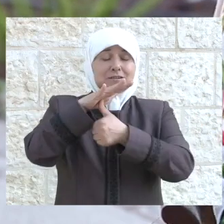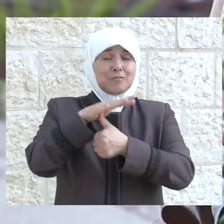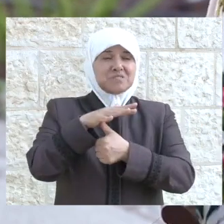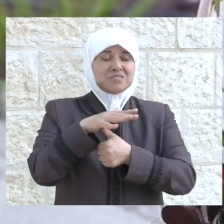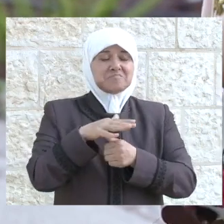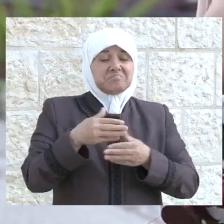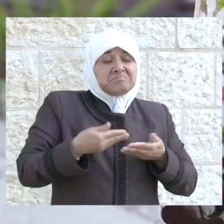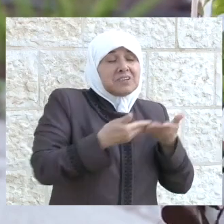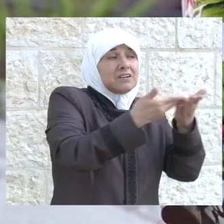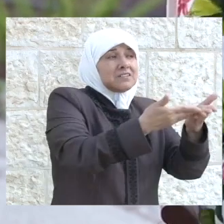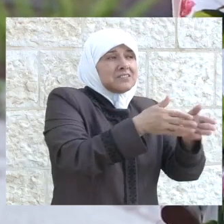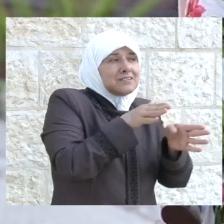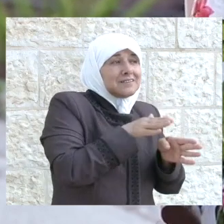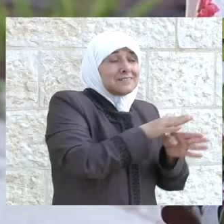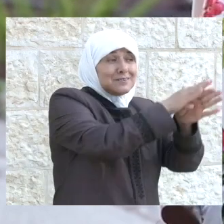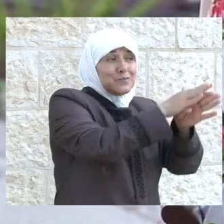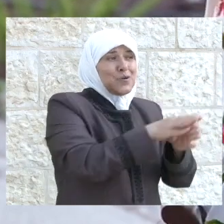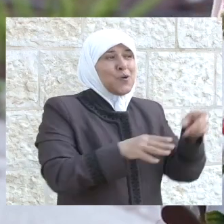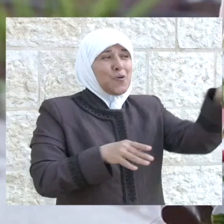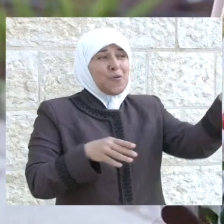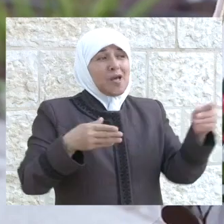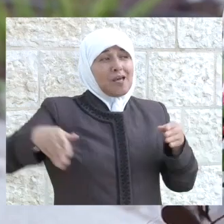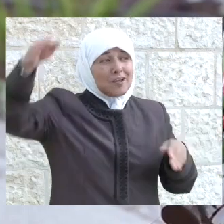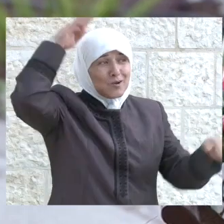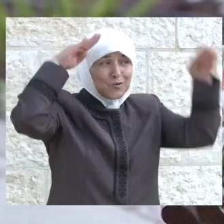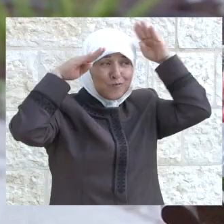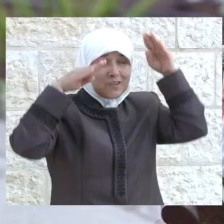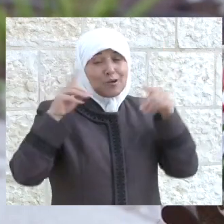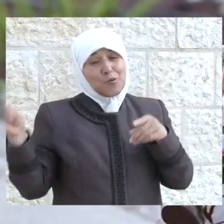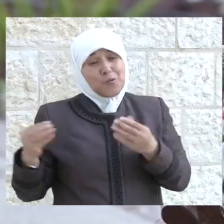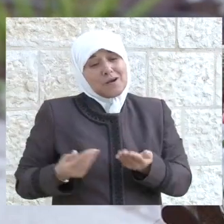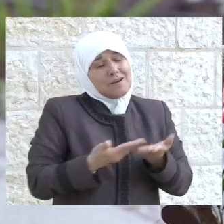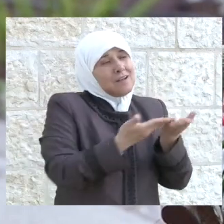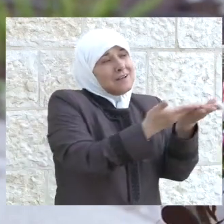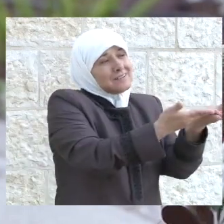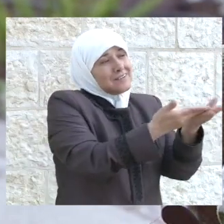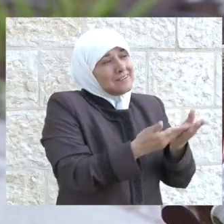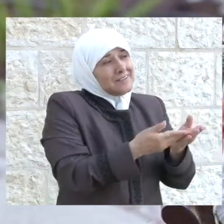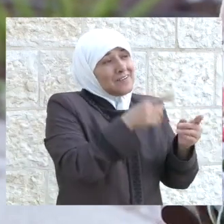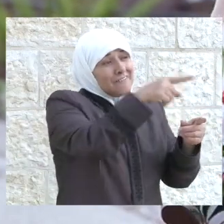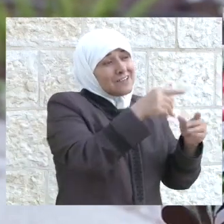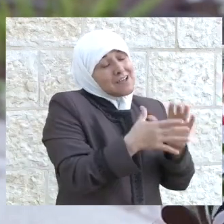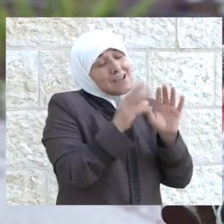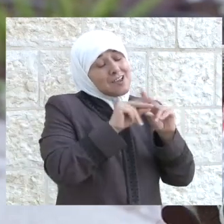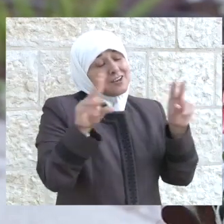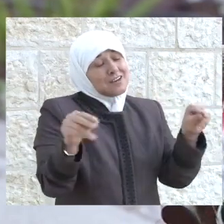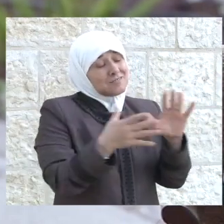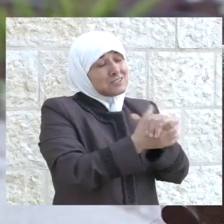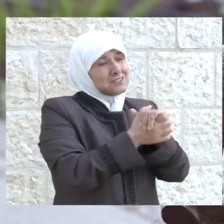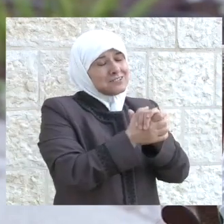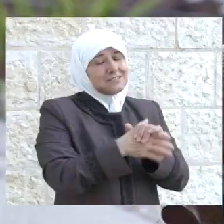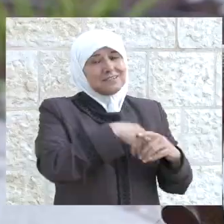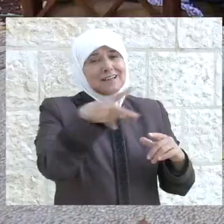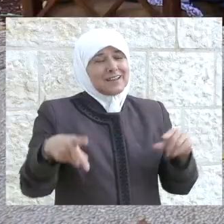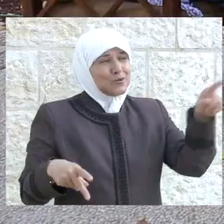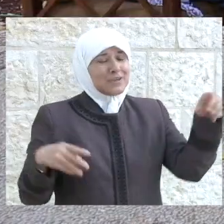طبعاً يعني كوفي هاي نفسها اللي تسلقت فيها كليمنجارو كانت يعني زي صديقتي بكل المكان